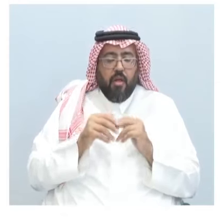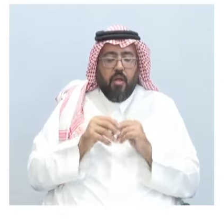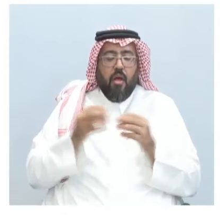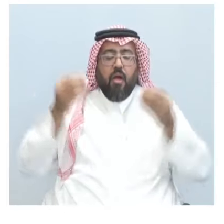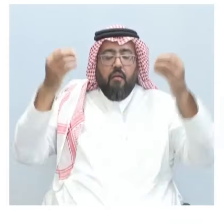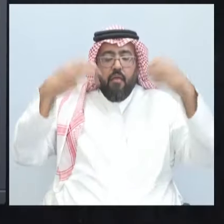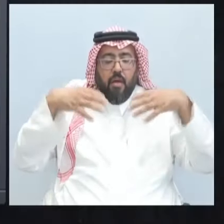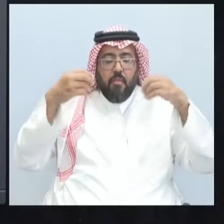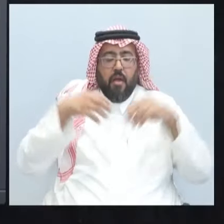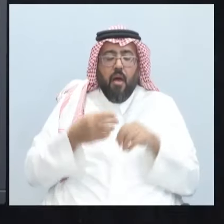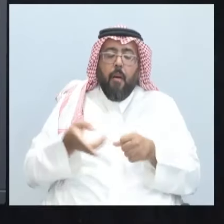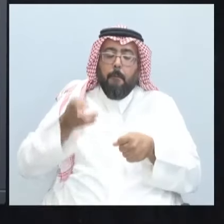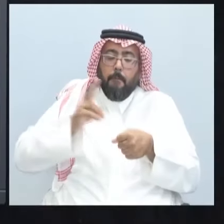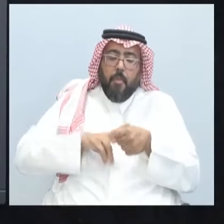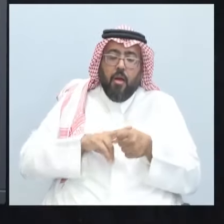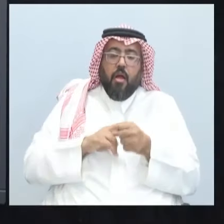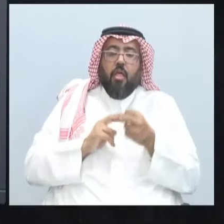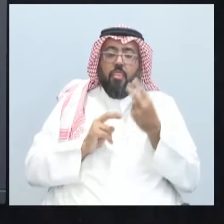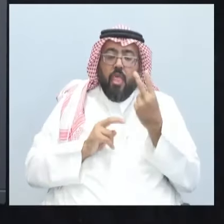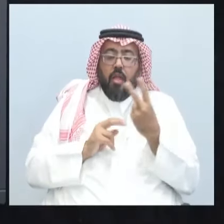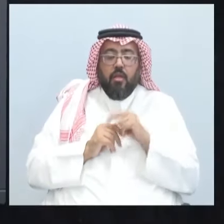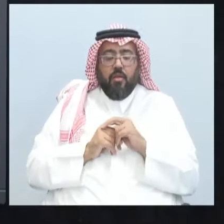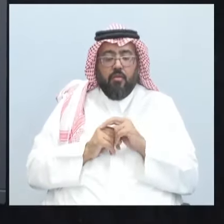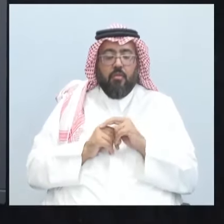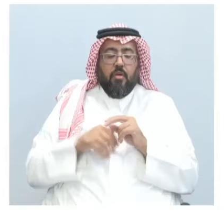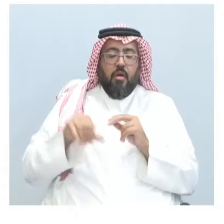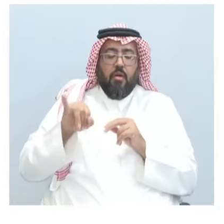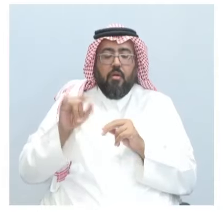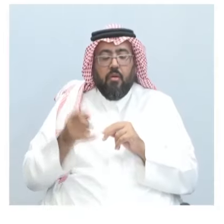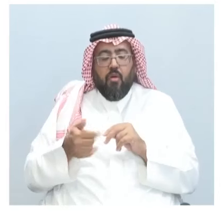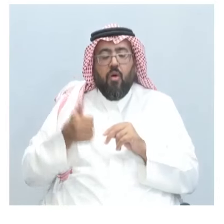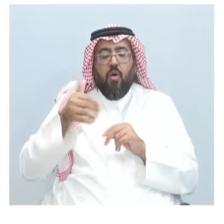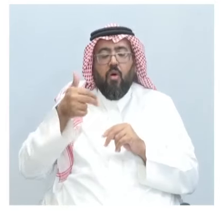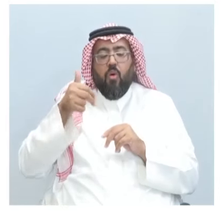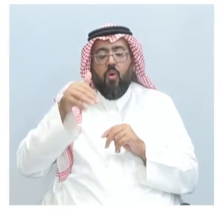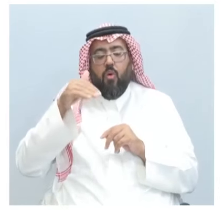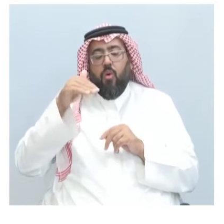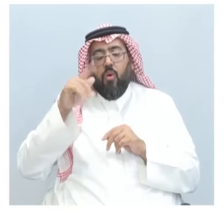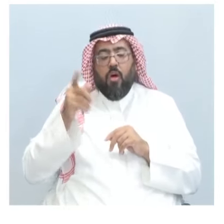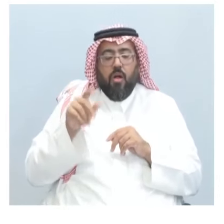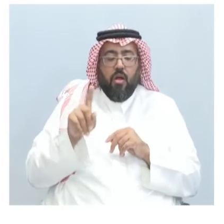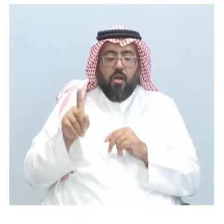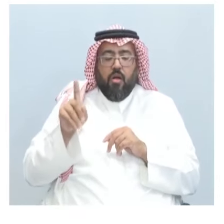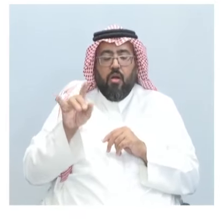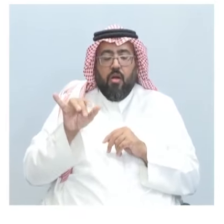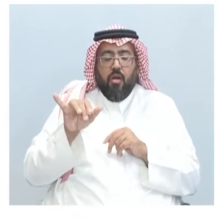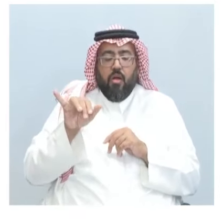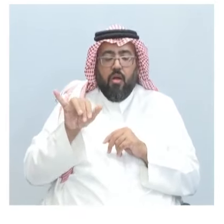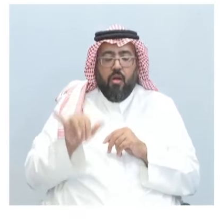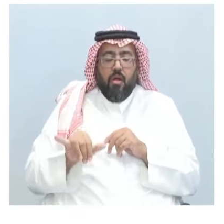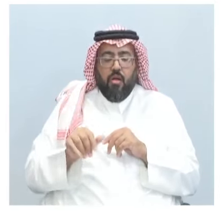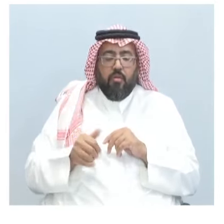الايات احسنتم موسى عليه السلام مره اخرى اي قبل هذه